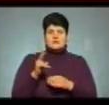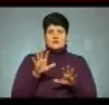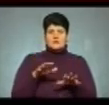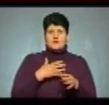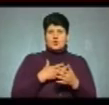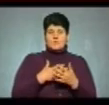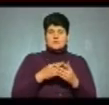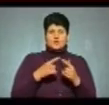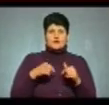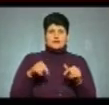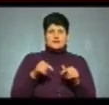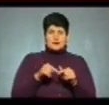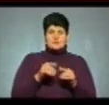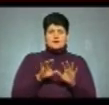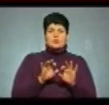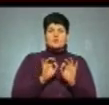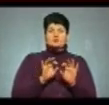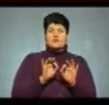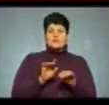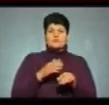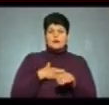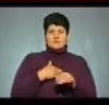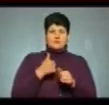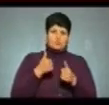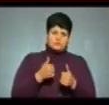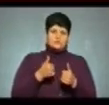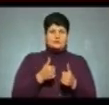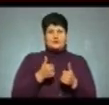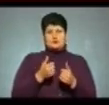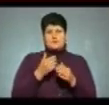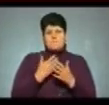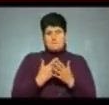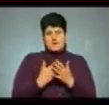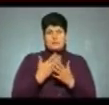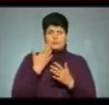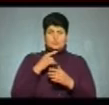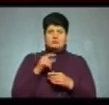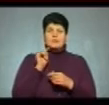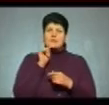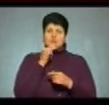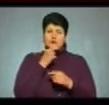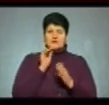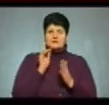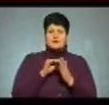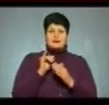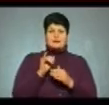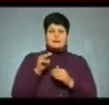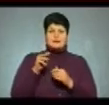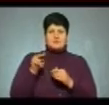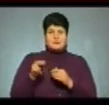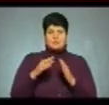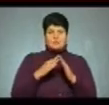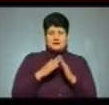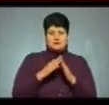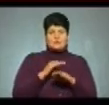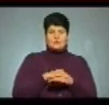Ради голів ОСББ, який розповів нам позитивні приклади, коли мешканці все-таки економлять на встановленні ІТП у своїх будинках. Зокрема,